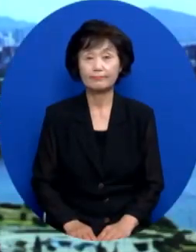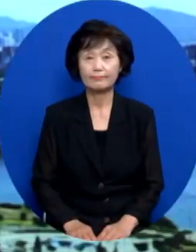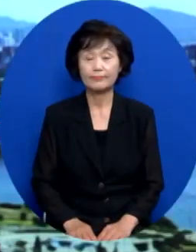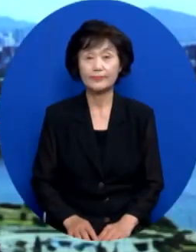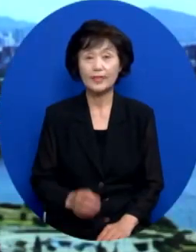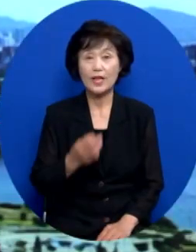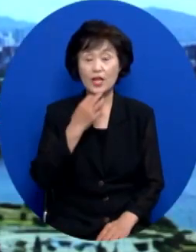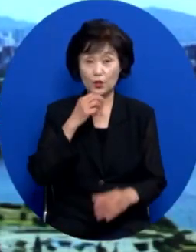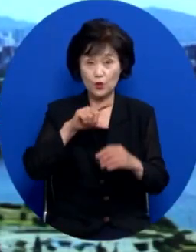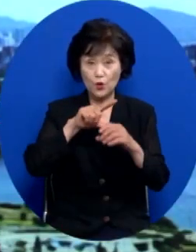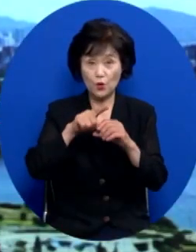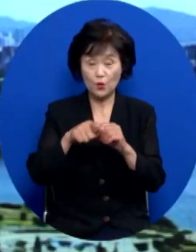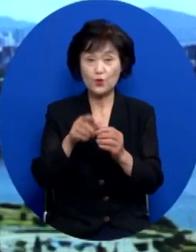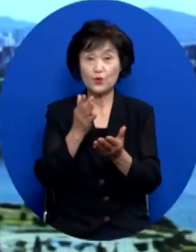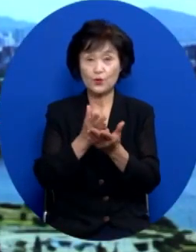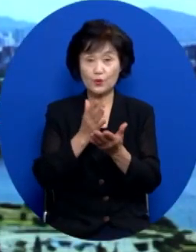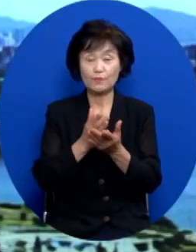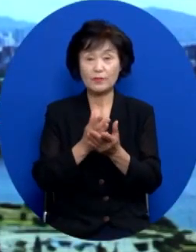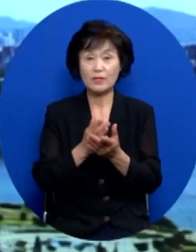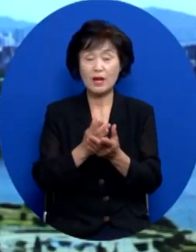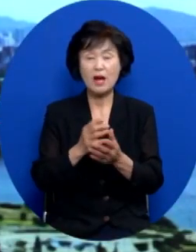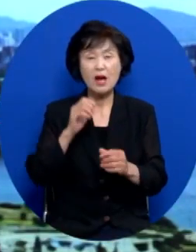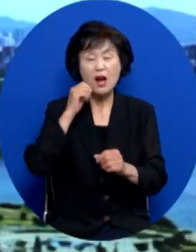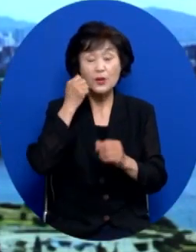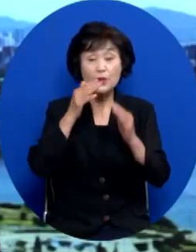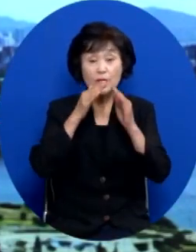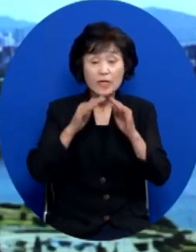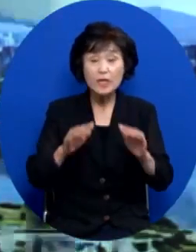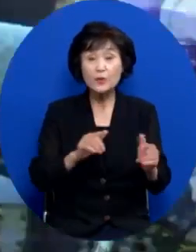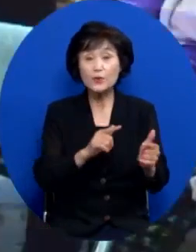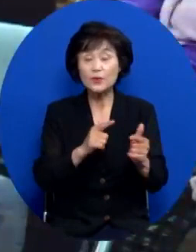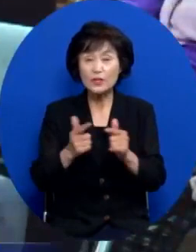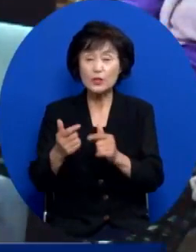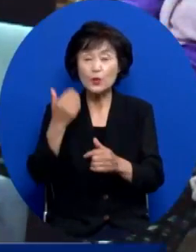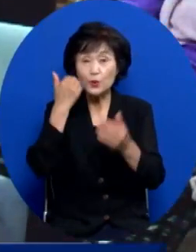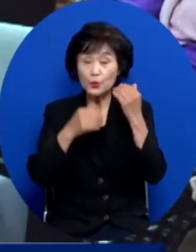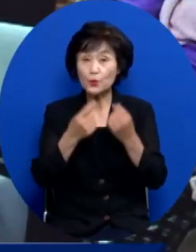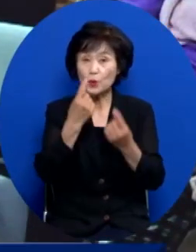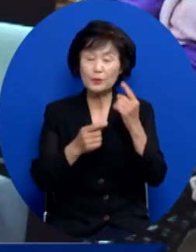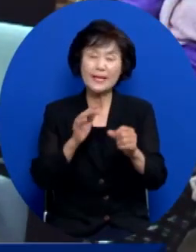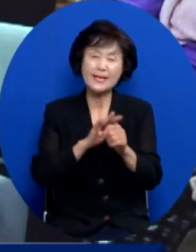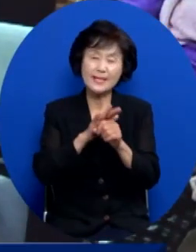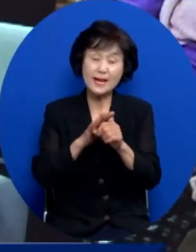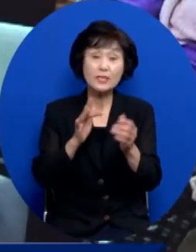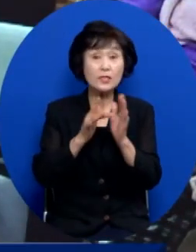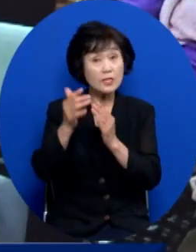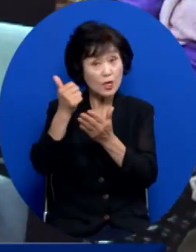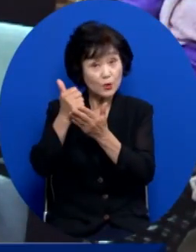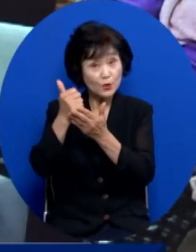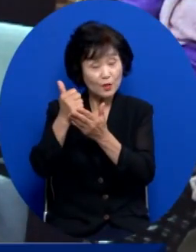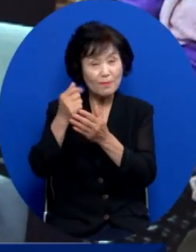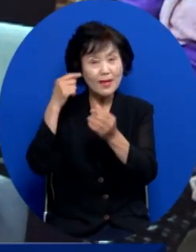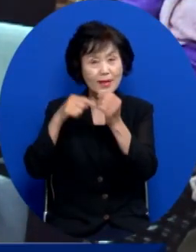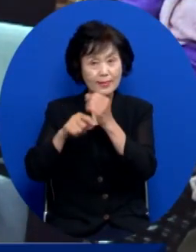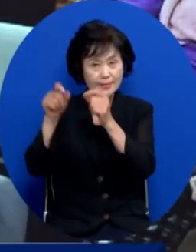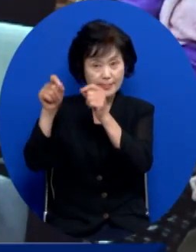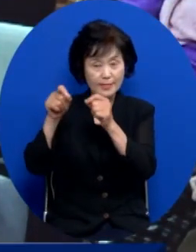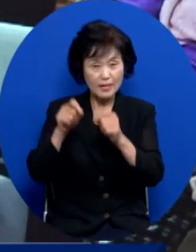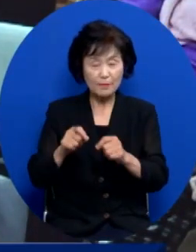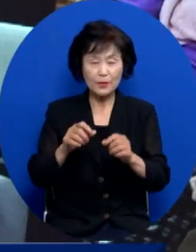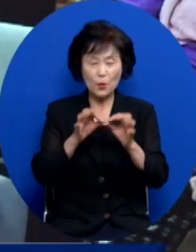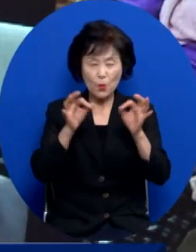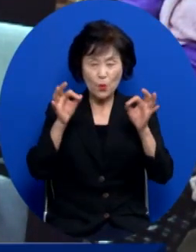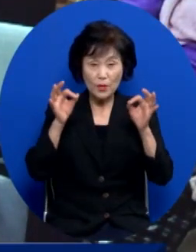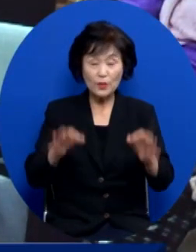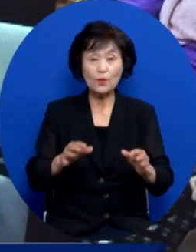수도권 스튜디오입니다. 이 땅의 소외된 이웃을 누구보다 사랑하신 예수님, 그 뜻을 이어받아 오랜 기간 장애인을